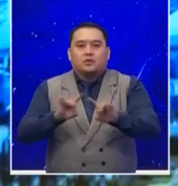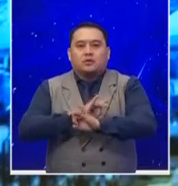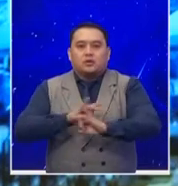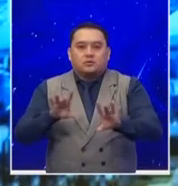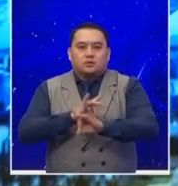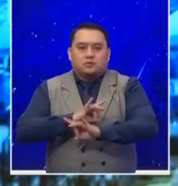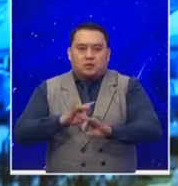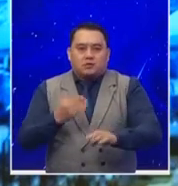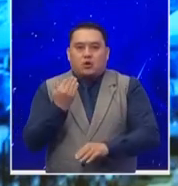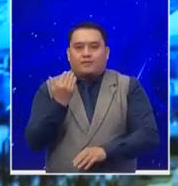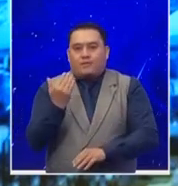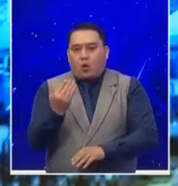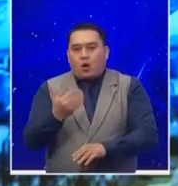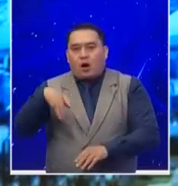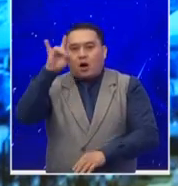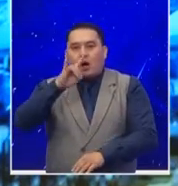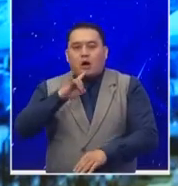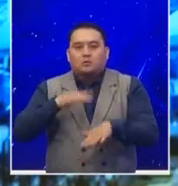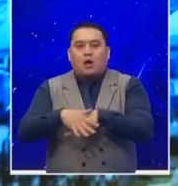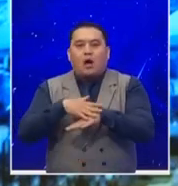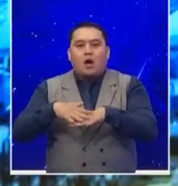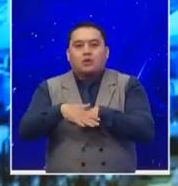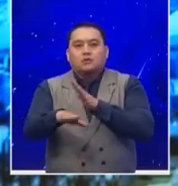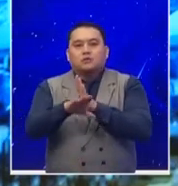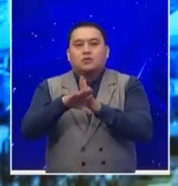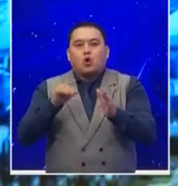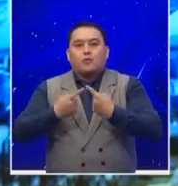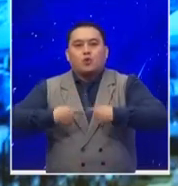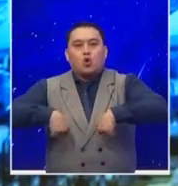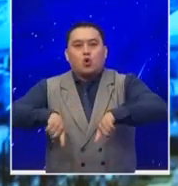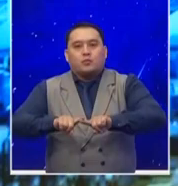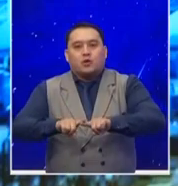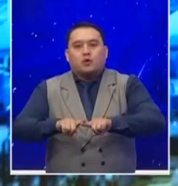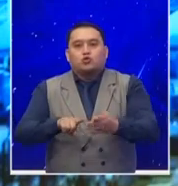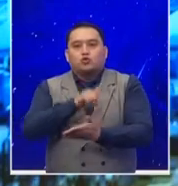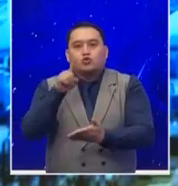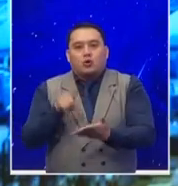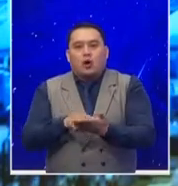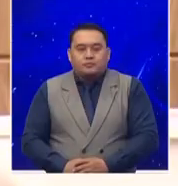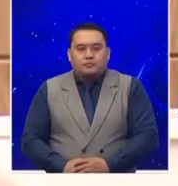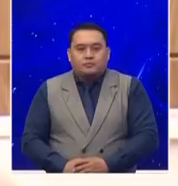Дауылбаев айтты. Оның айтуынша, қазақстандықтар тарапынан сайлауды ұйымдастыру бойынша сұрақ көп.